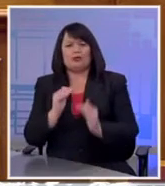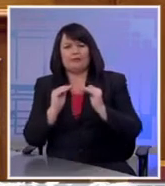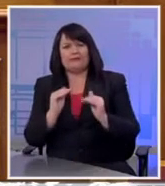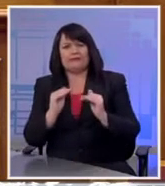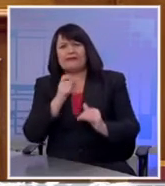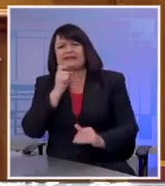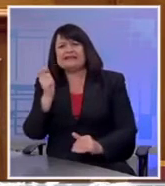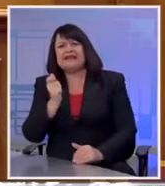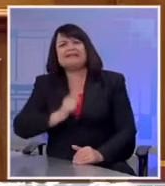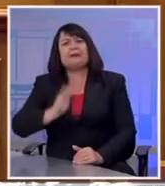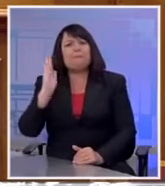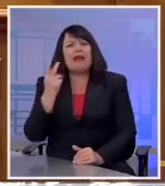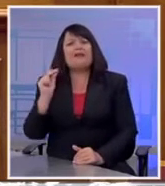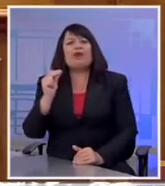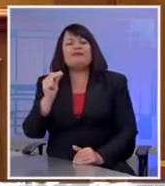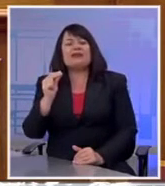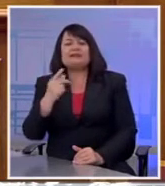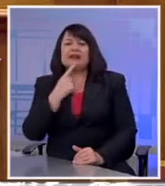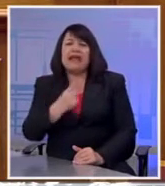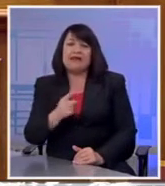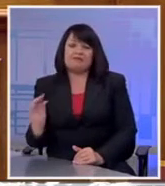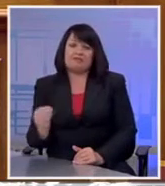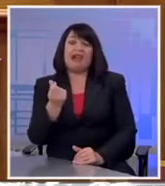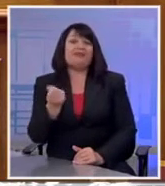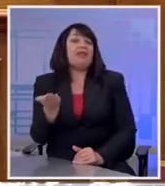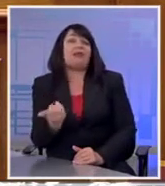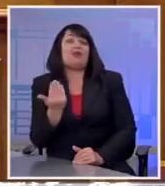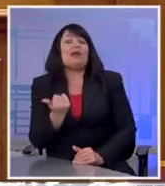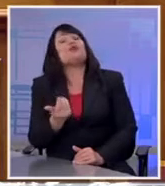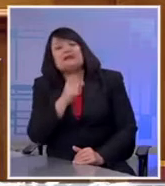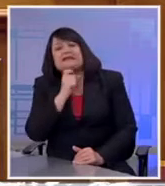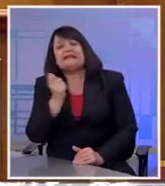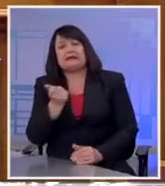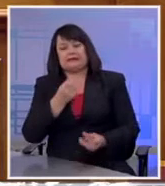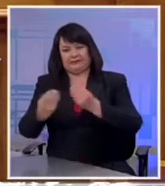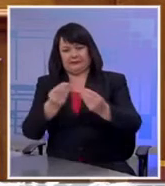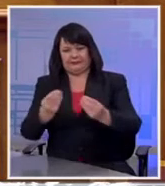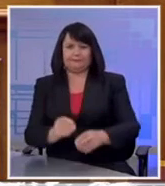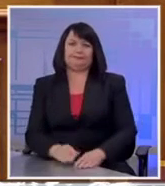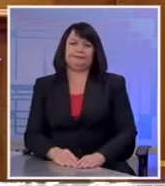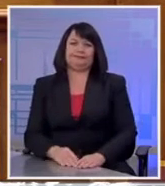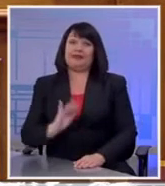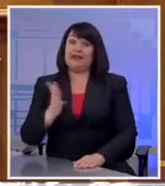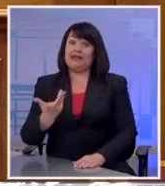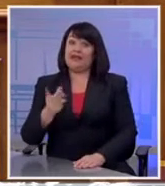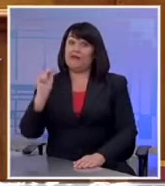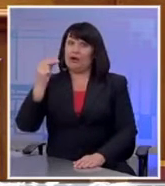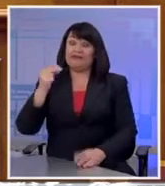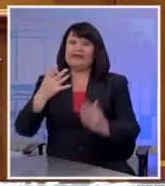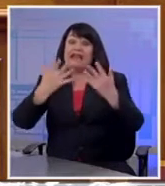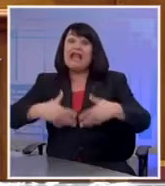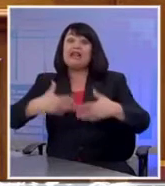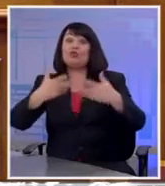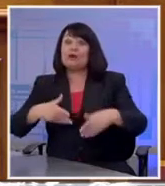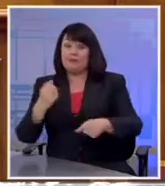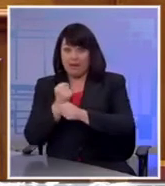συντάξεις? Λέει κάποιοι δεν έχουν άλλους πόρους. Δηλαδή το λειτουργήμα του βουλευτή είναι